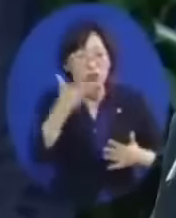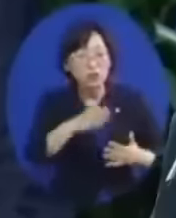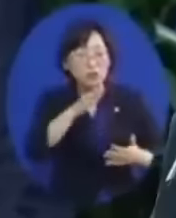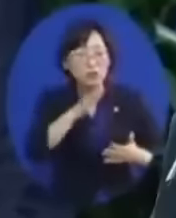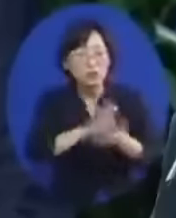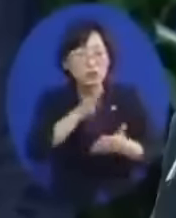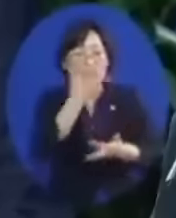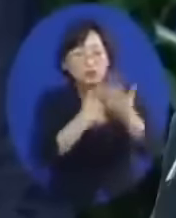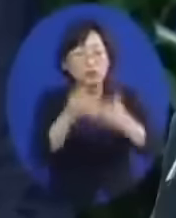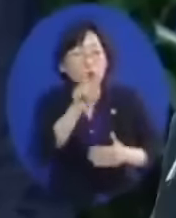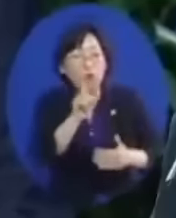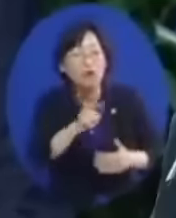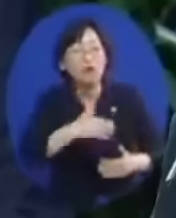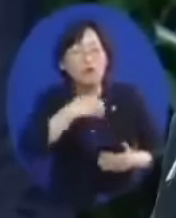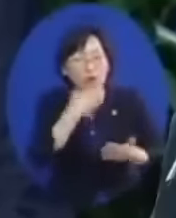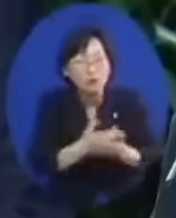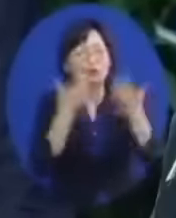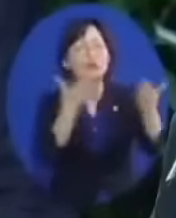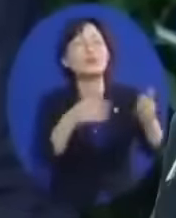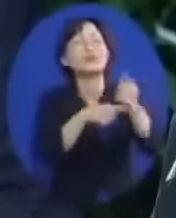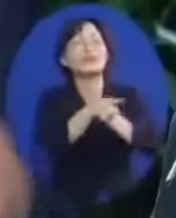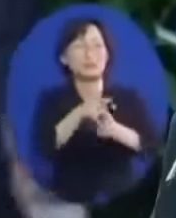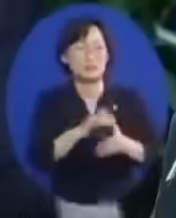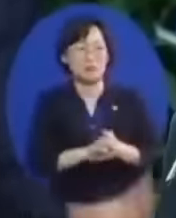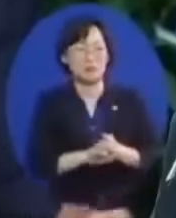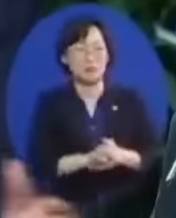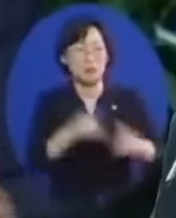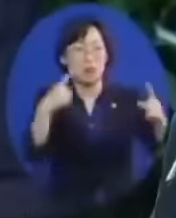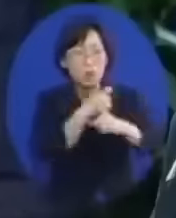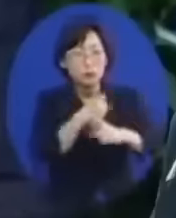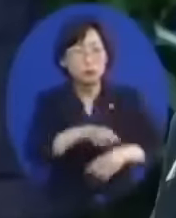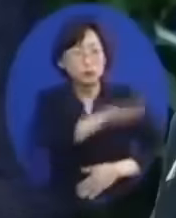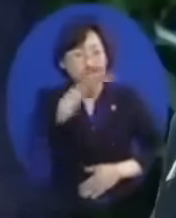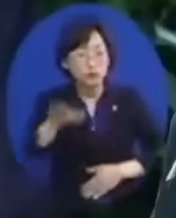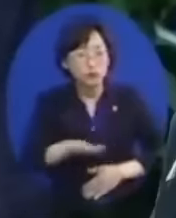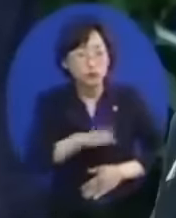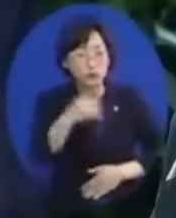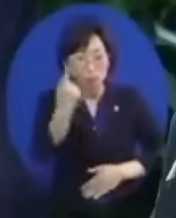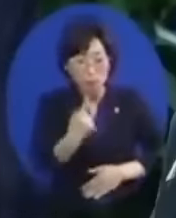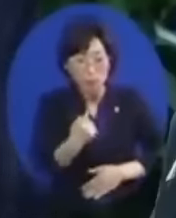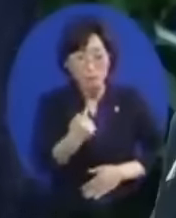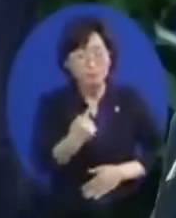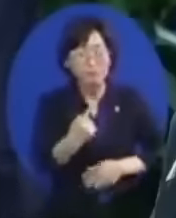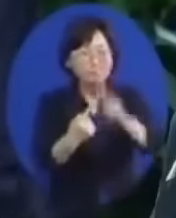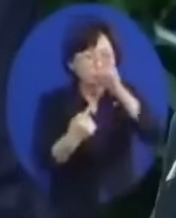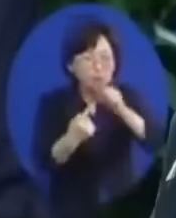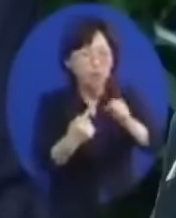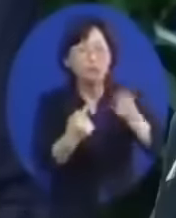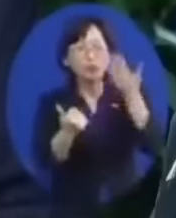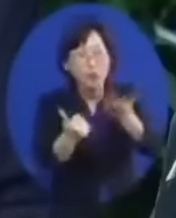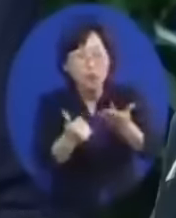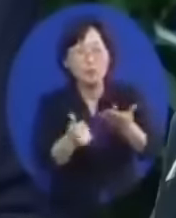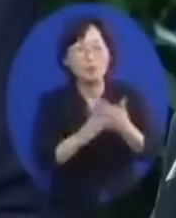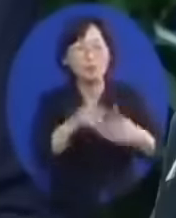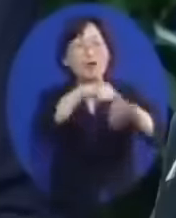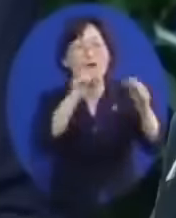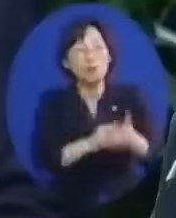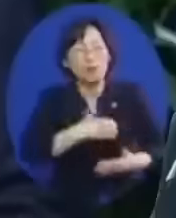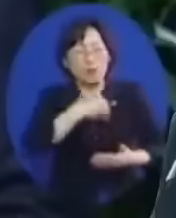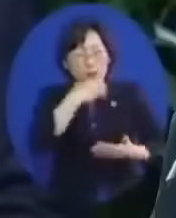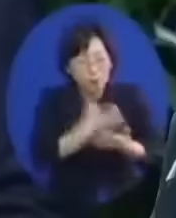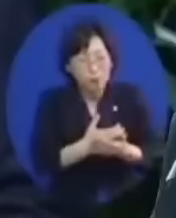감동의 숯불을 머리에 얹어주는 것입니다. 원수가 우리에게 와도 우리가 선을 베푸면 그 마음이 감동이 돼서